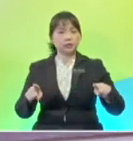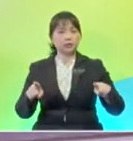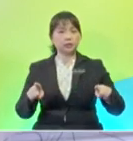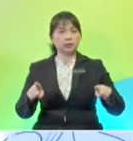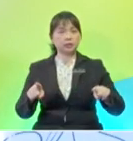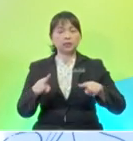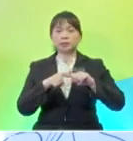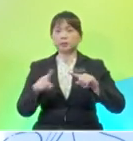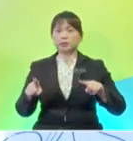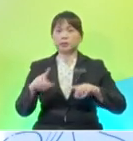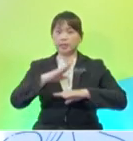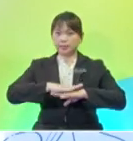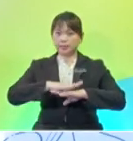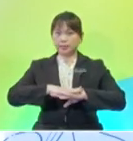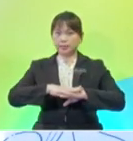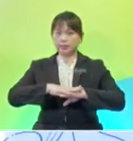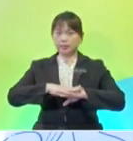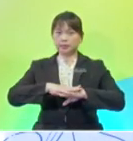di atas